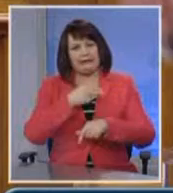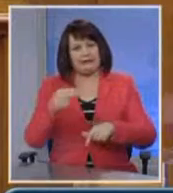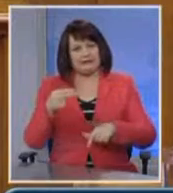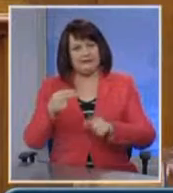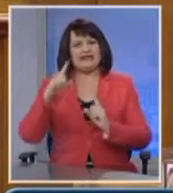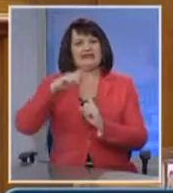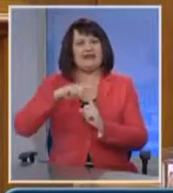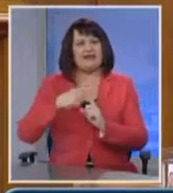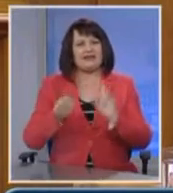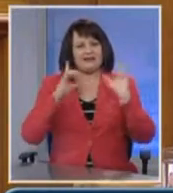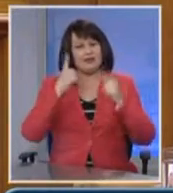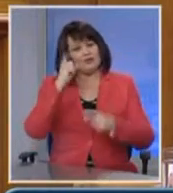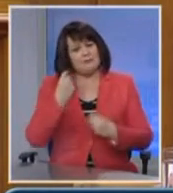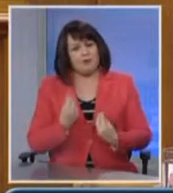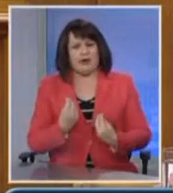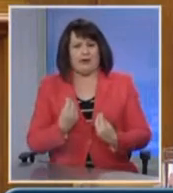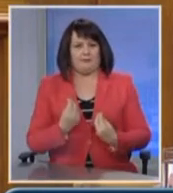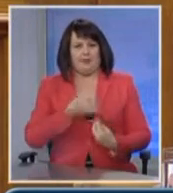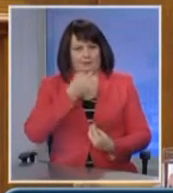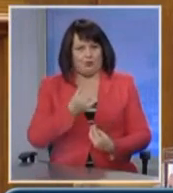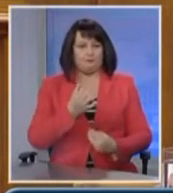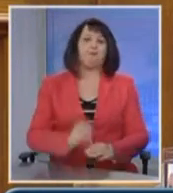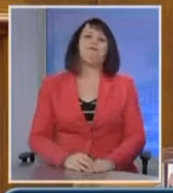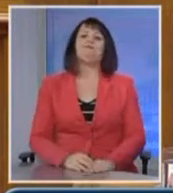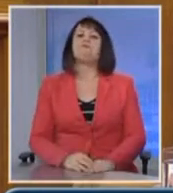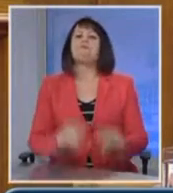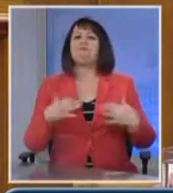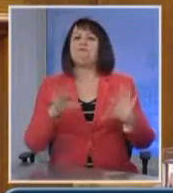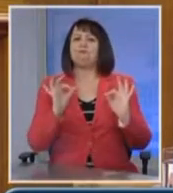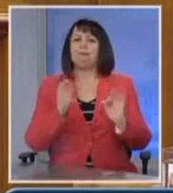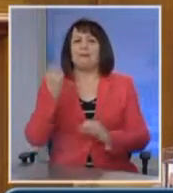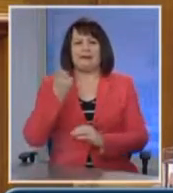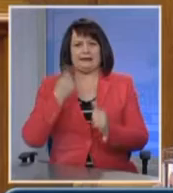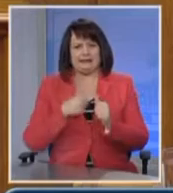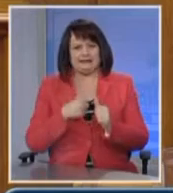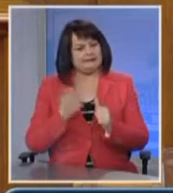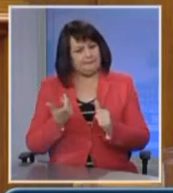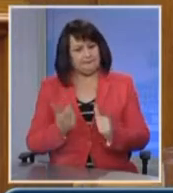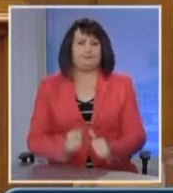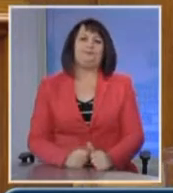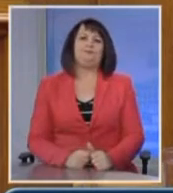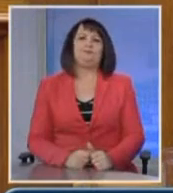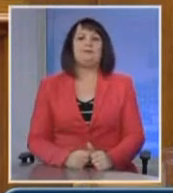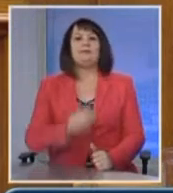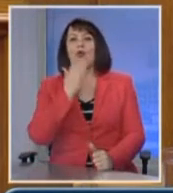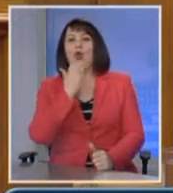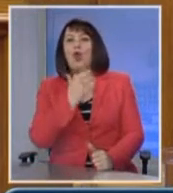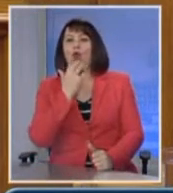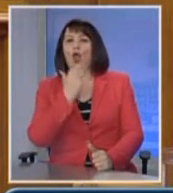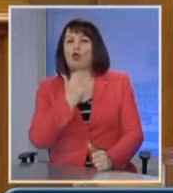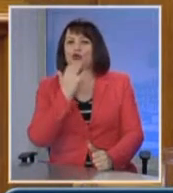κύριος Τζαβάρας τα ξέρει πολύ καλά. Να ξεκινήσουμε μια πρώτη παρατήρηση. Όπως η γλώσσα